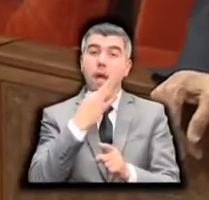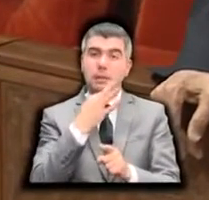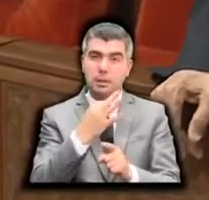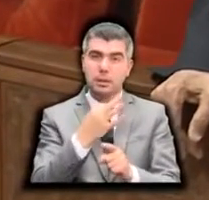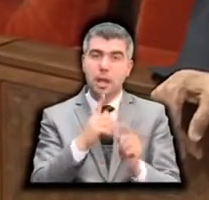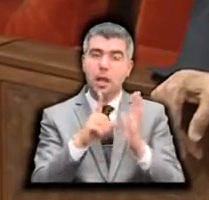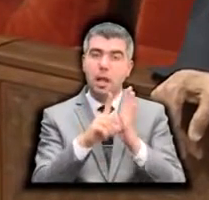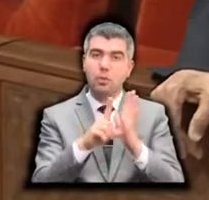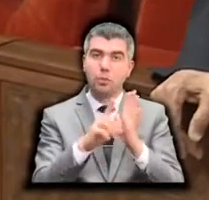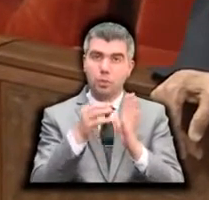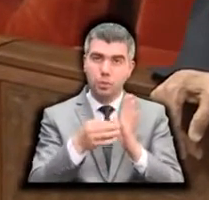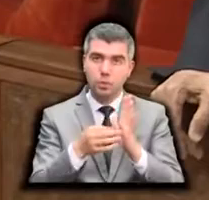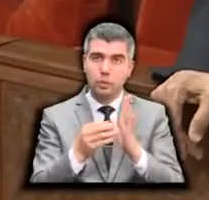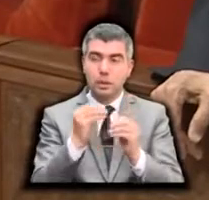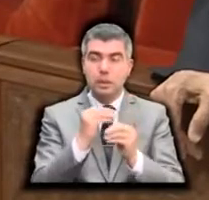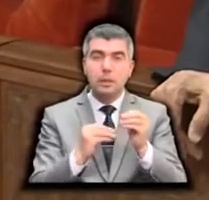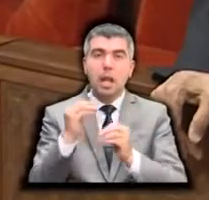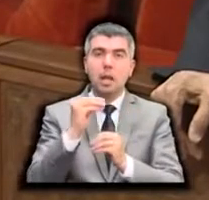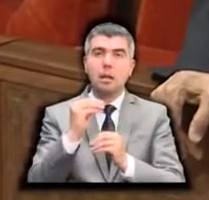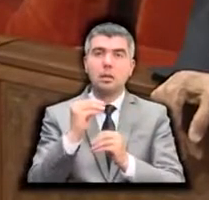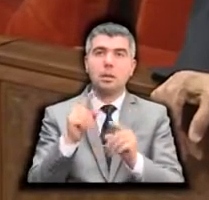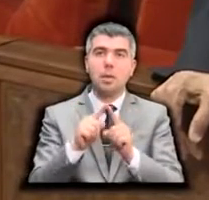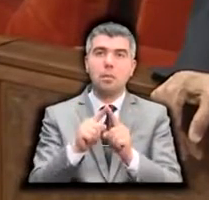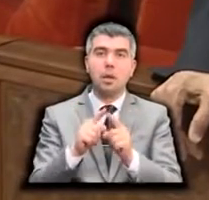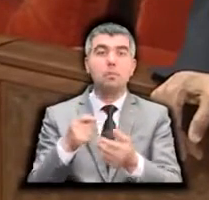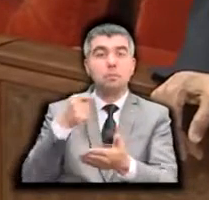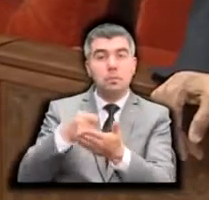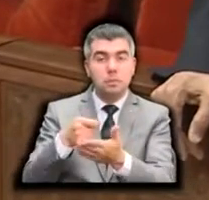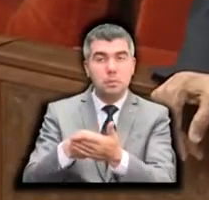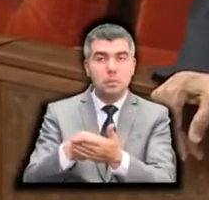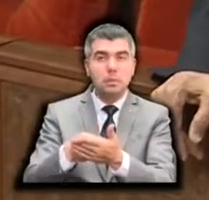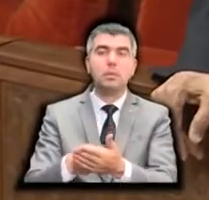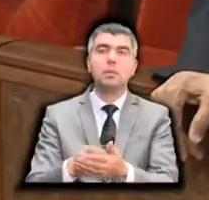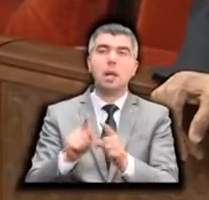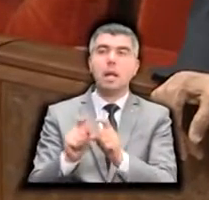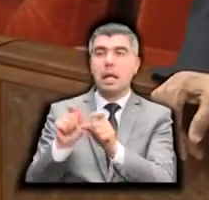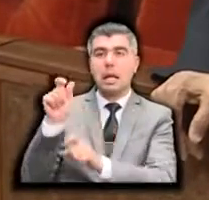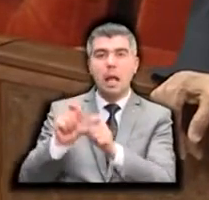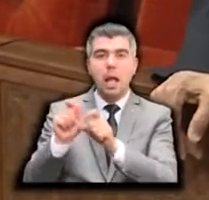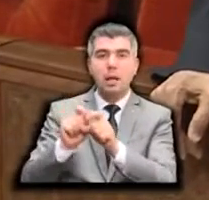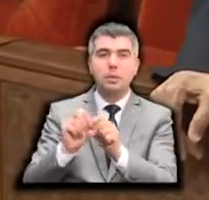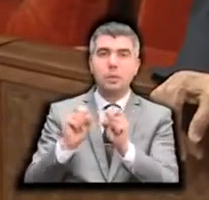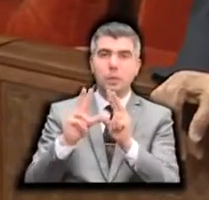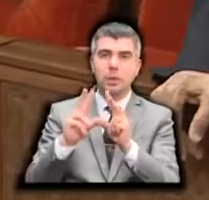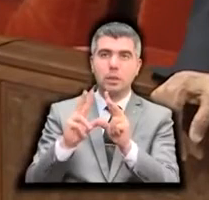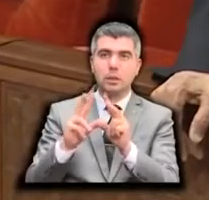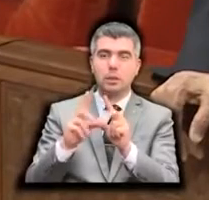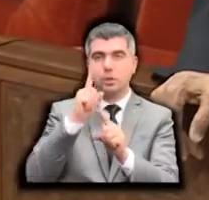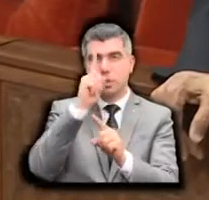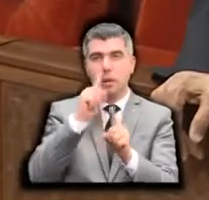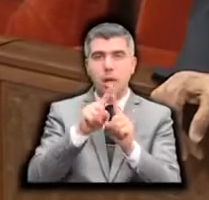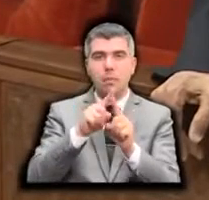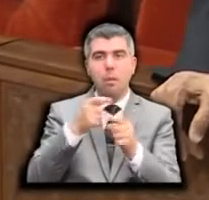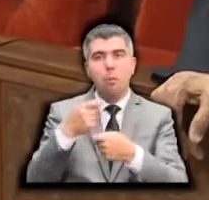المساطير وربما نرفعوا من داك السقف ولا نلقوا حلول اخرى باش الناس يستمروا في هذا المجال باش نبداو نكونوا مصدرين